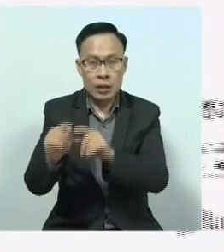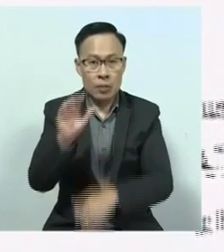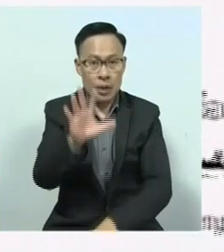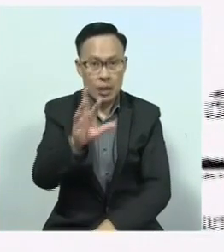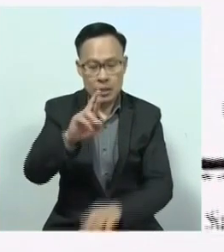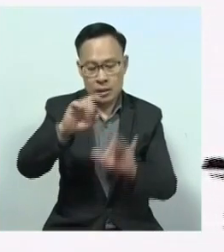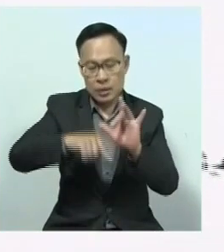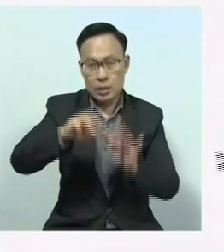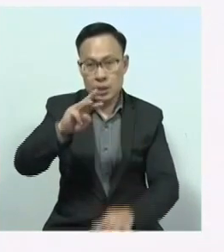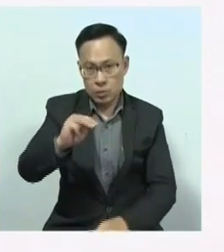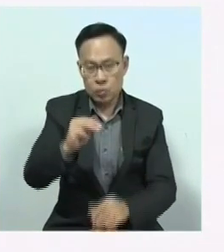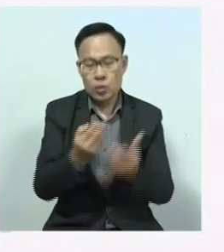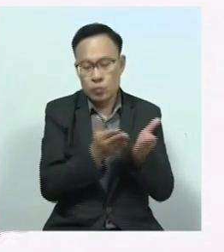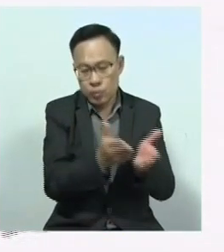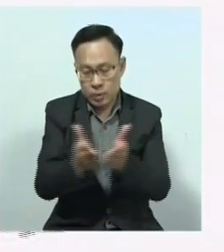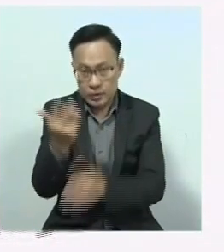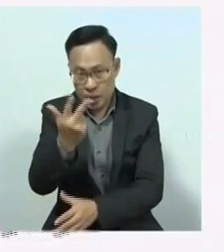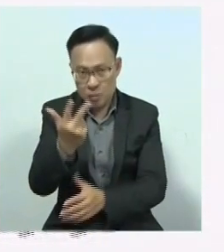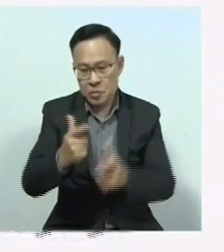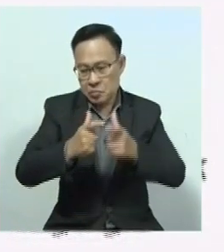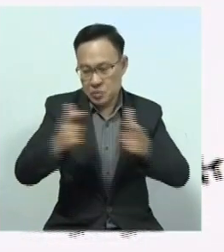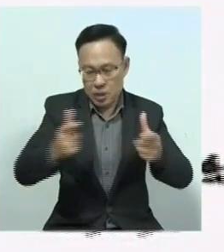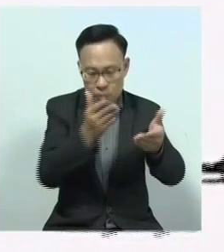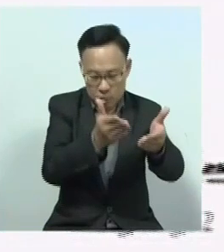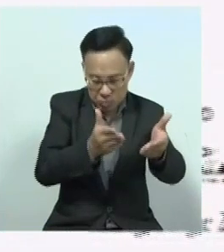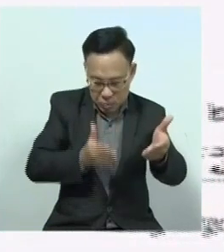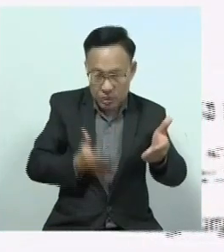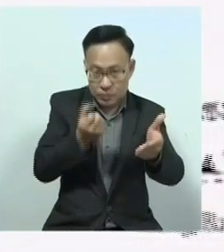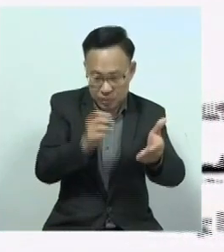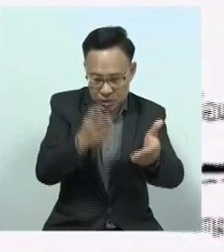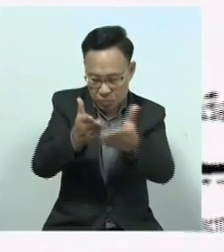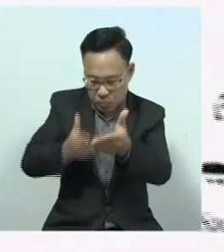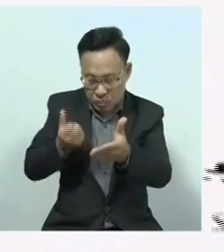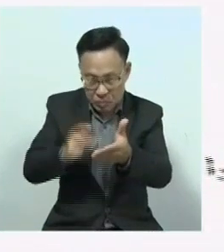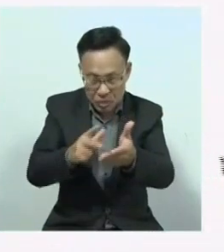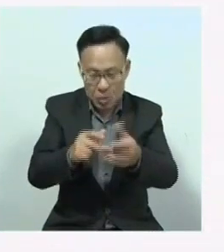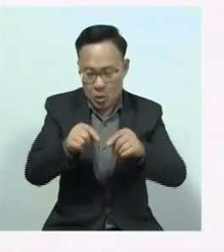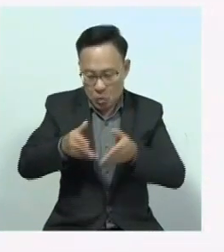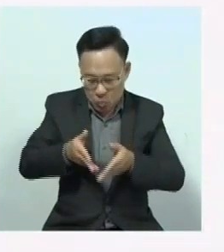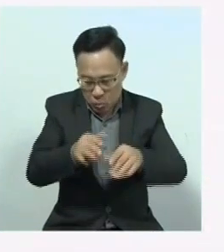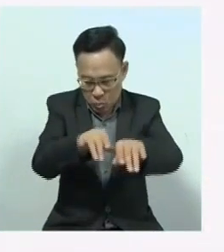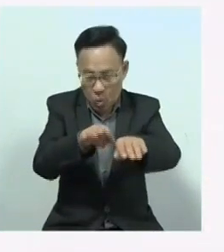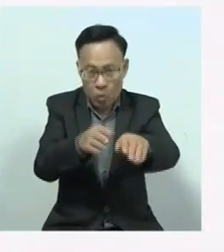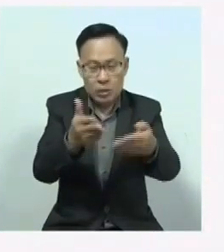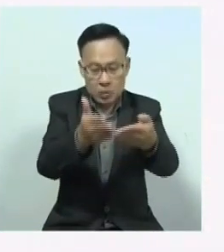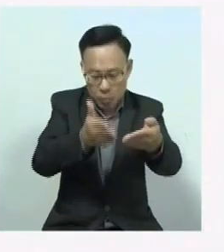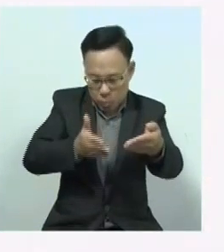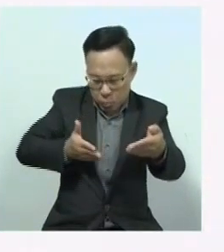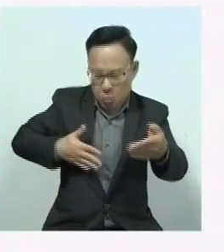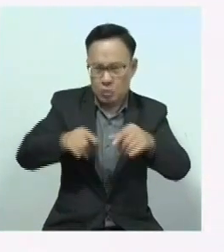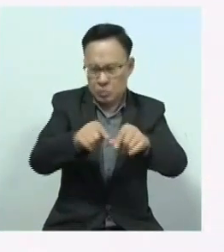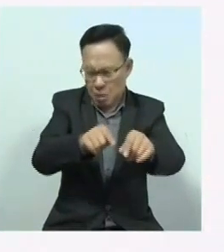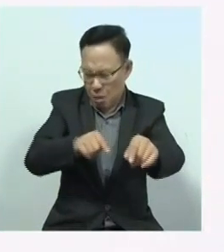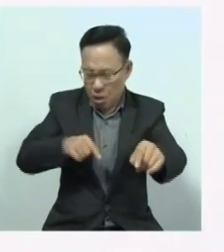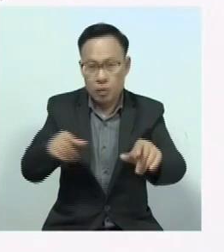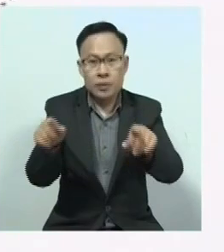ายละ44ลำนะครับอันนี้มีความยิ่งใหญ่ยาวทีเดียวนะถามแล้วเส้นทางล่ะเส้นทางก็จะย้อนรอยที่ส